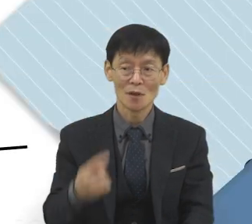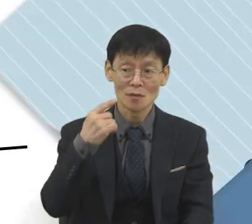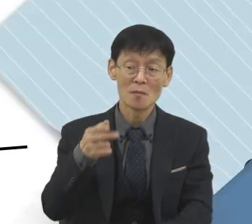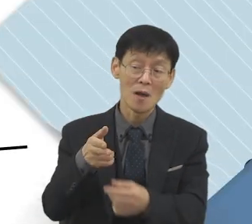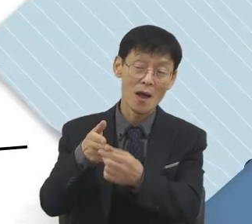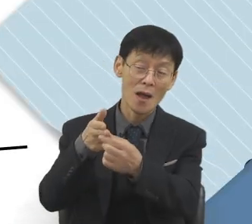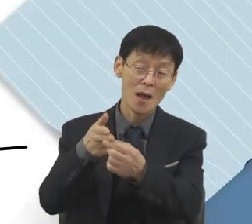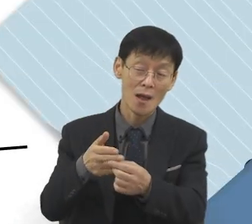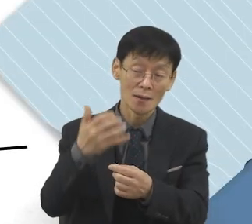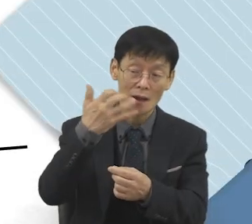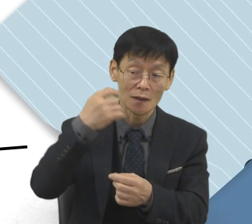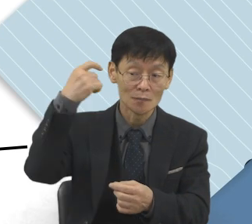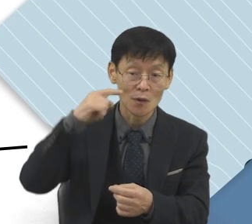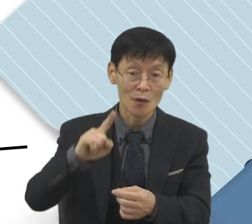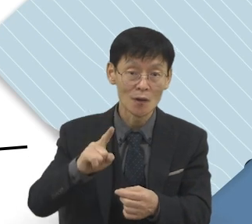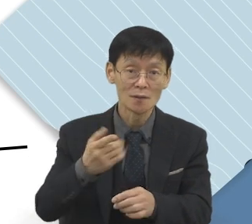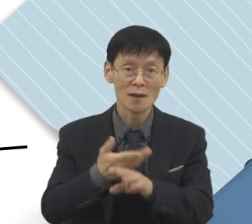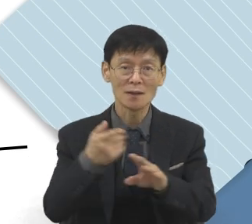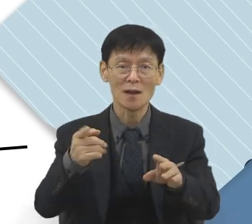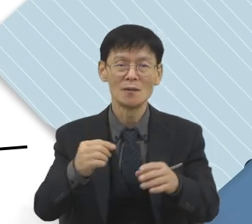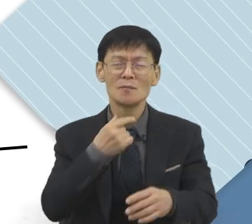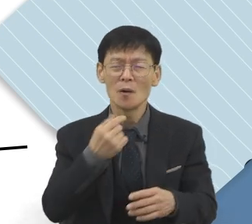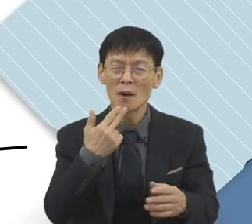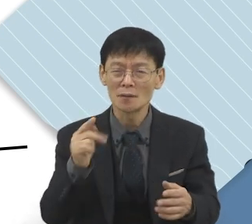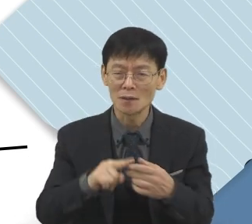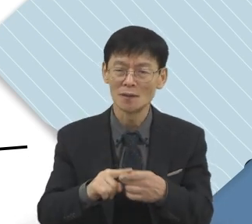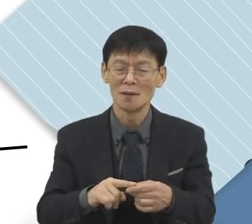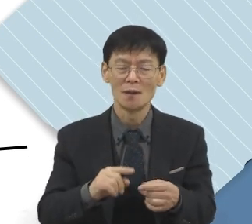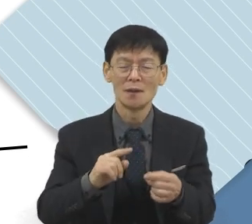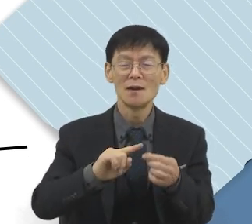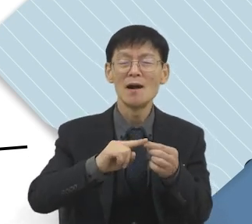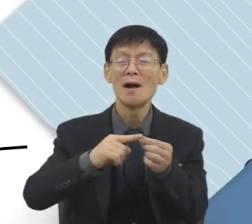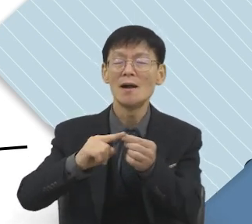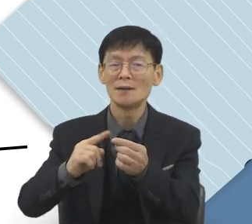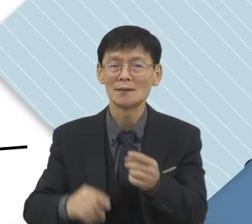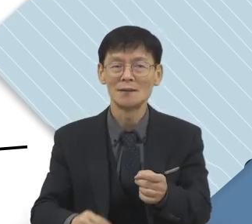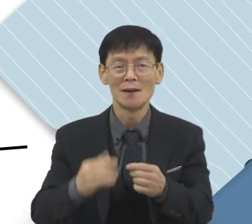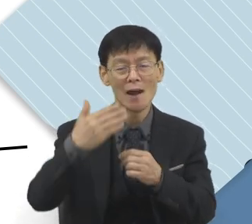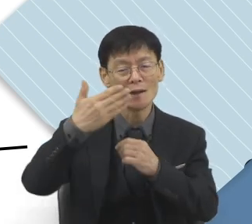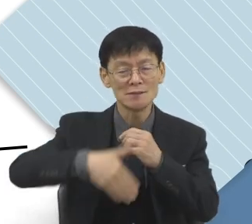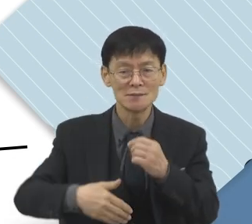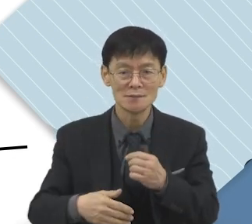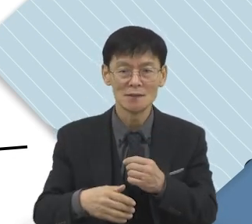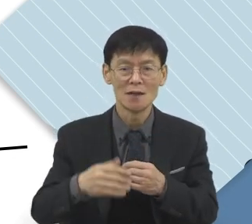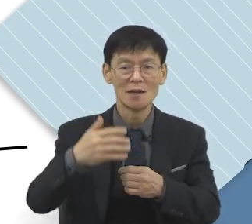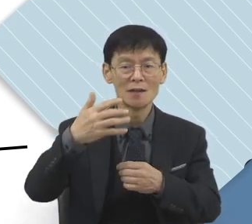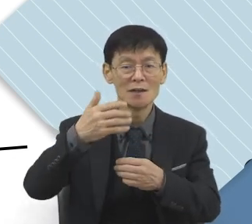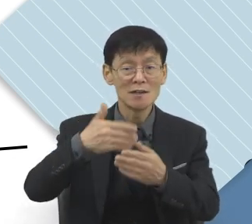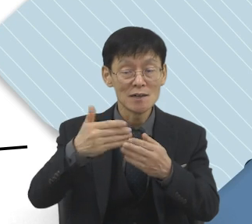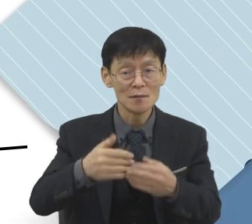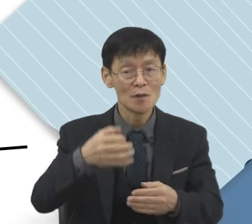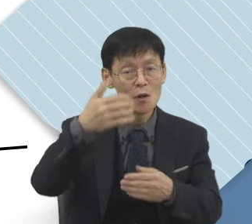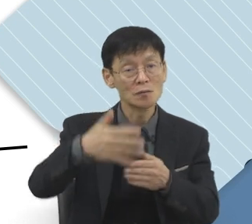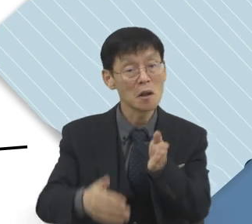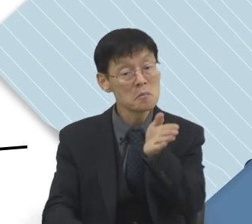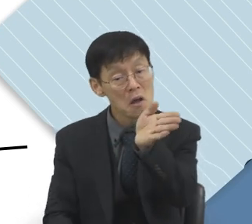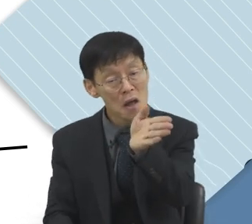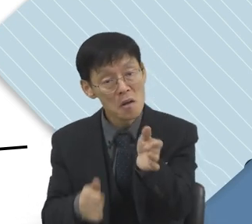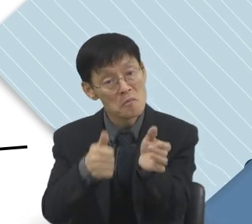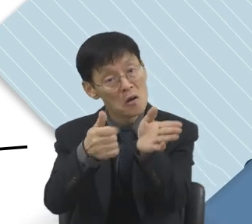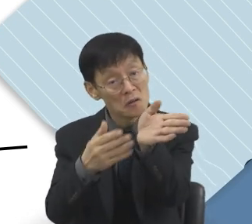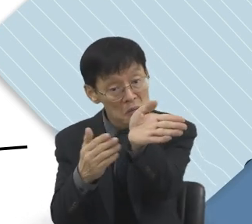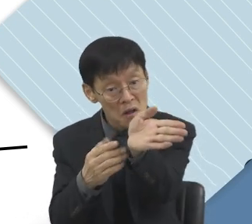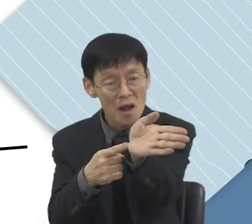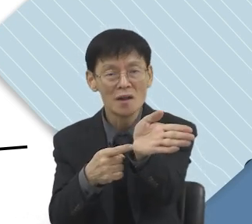눈으로 느끼는 성희롱이란 다른 사람이 원하지 않는데 음란한 글, 사진, 그림, 동영상을